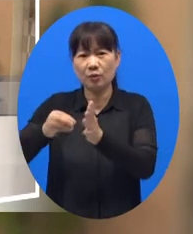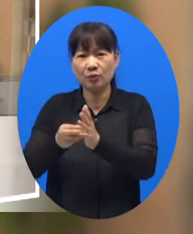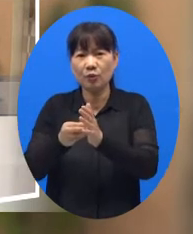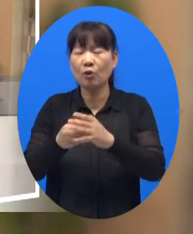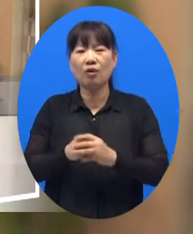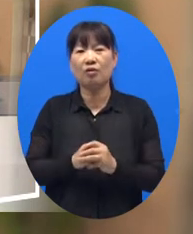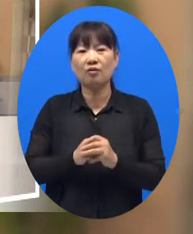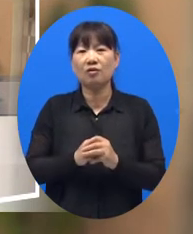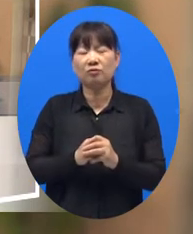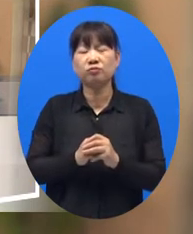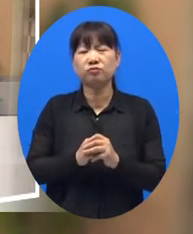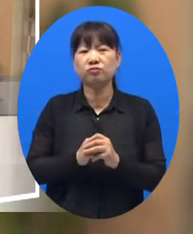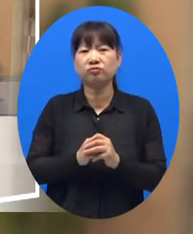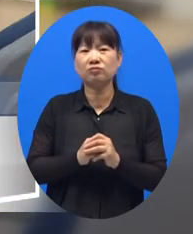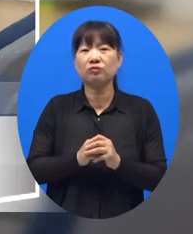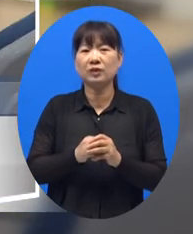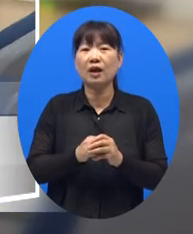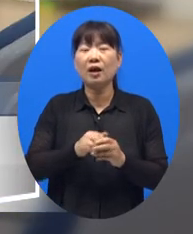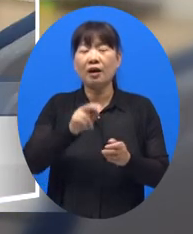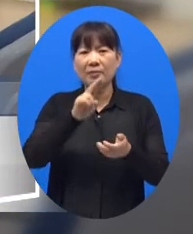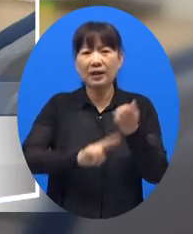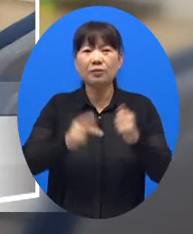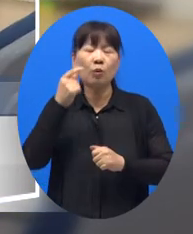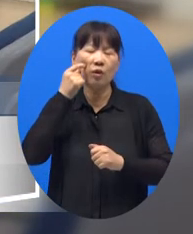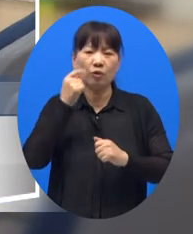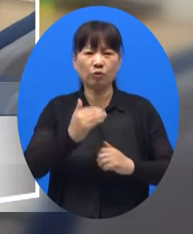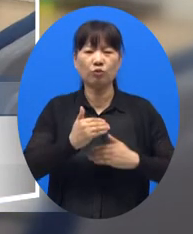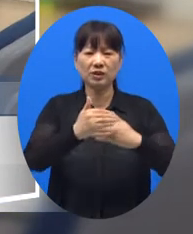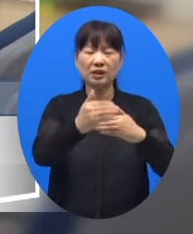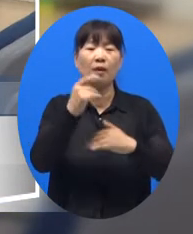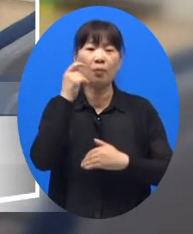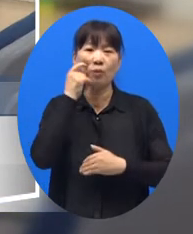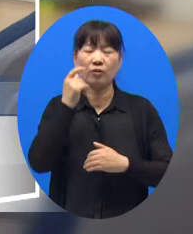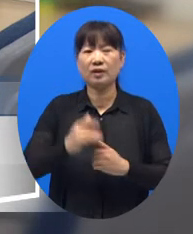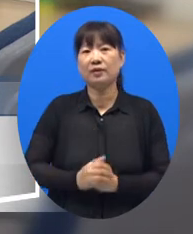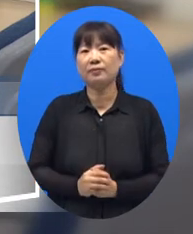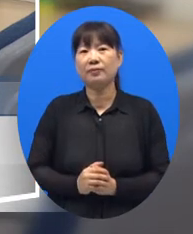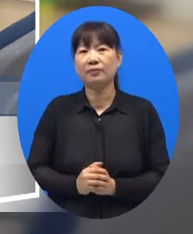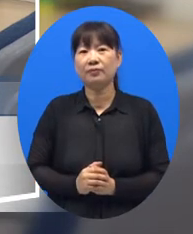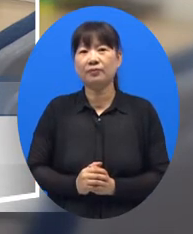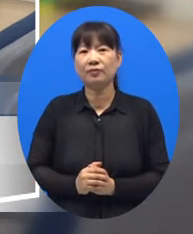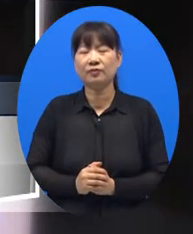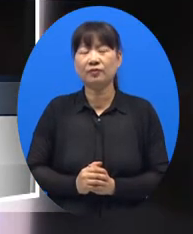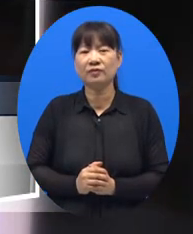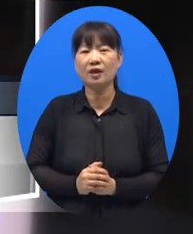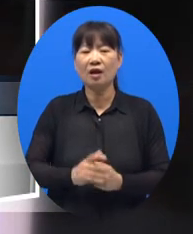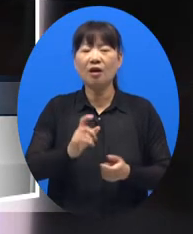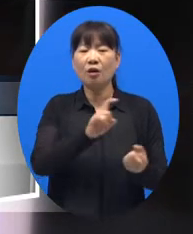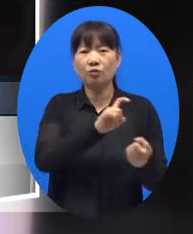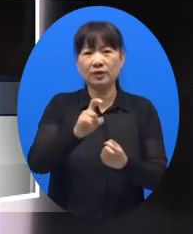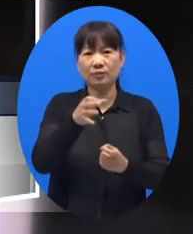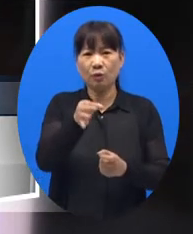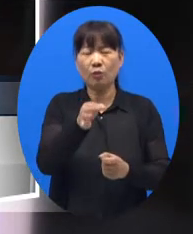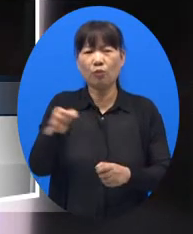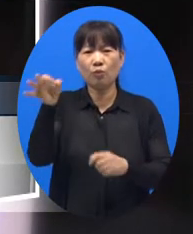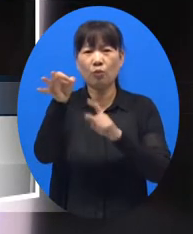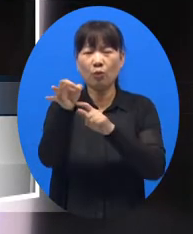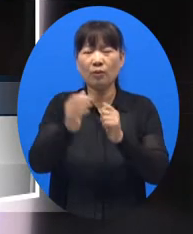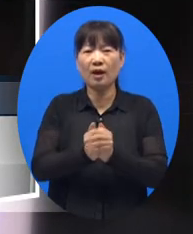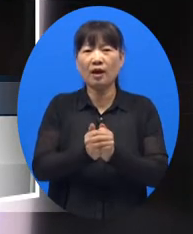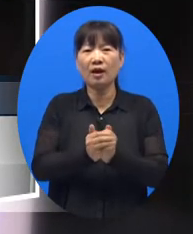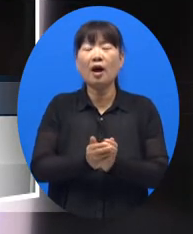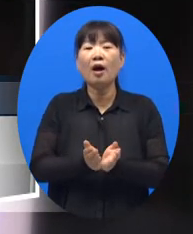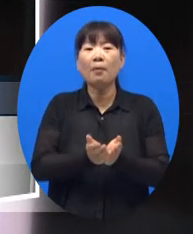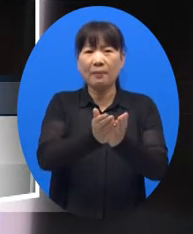못 나가고 저희가 계속 진행을 못 시켰던 그런 건들도 있고요. 이제 운임은 운임대로 오르고 또 선사는